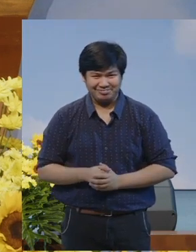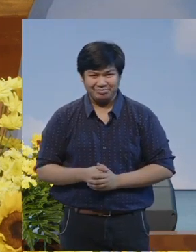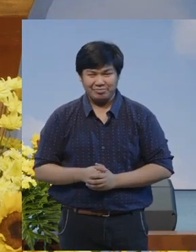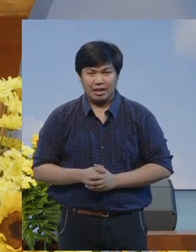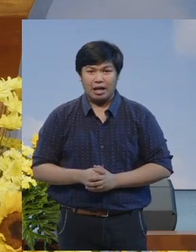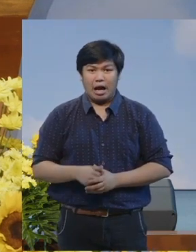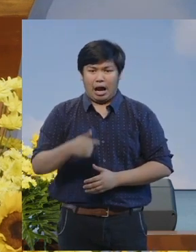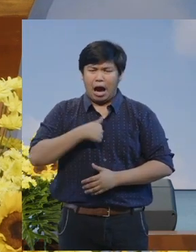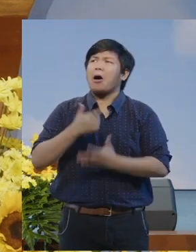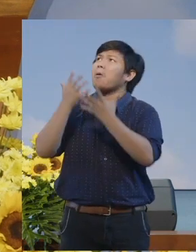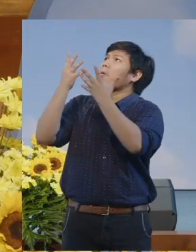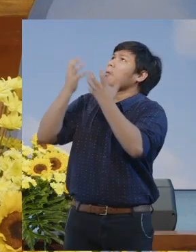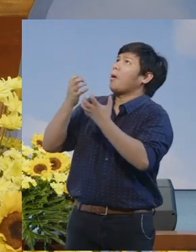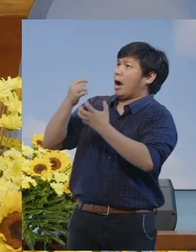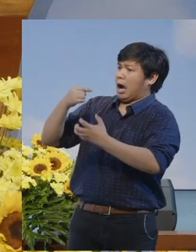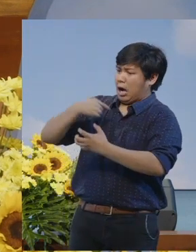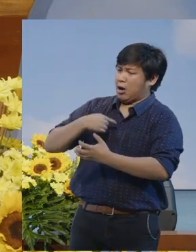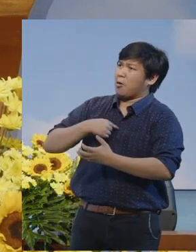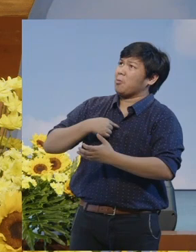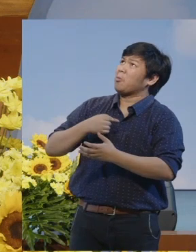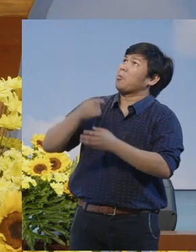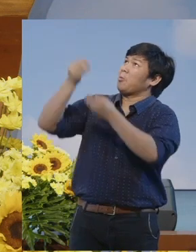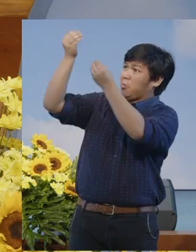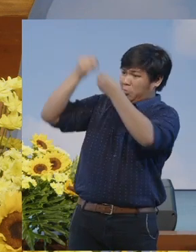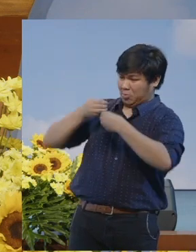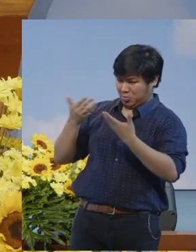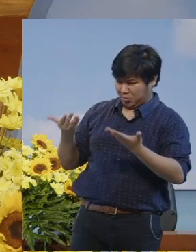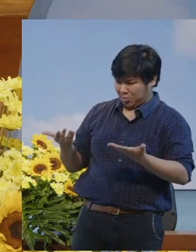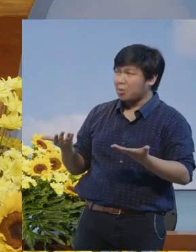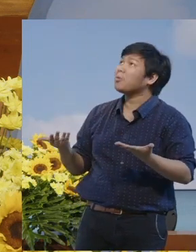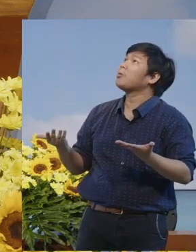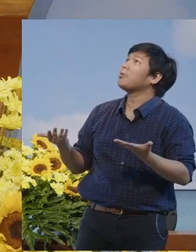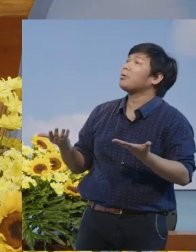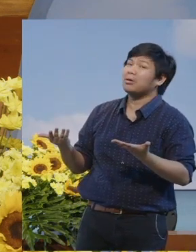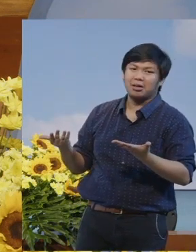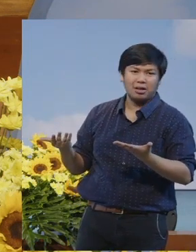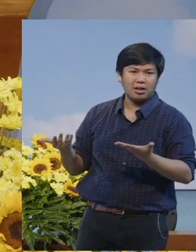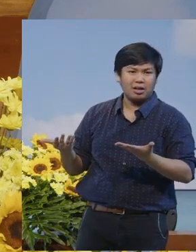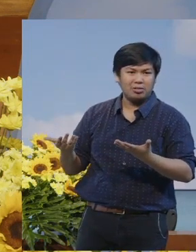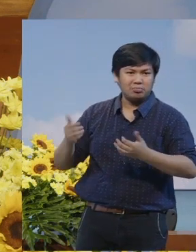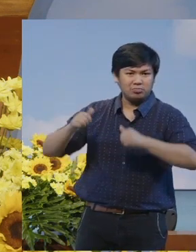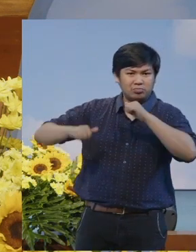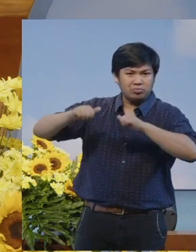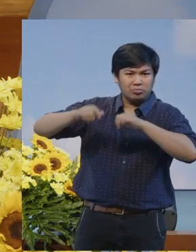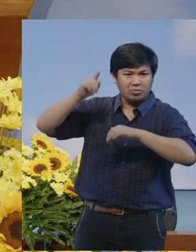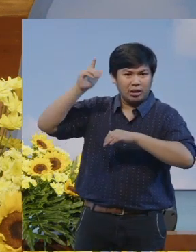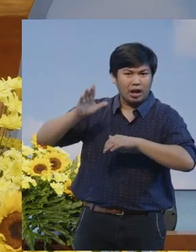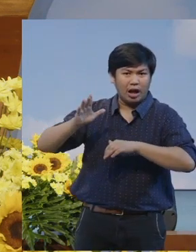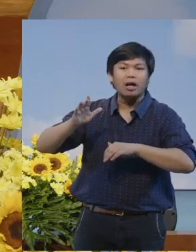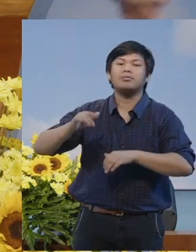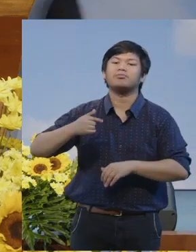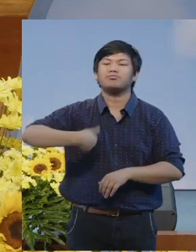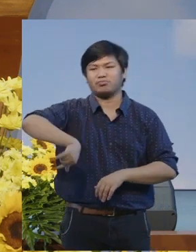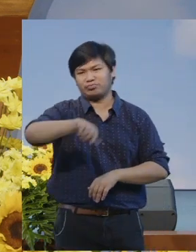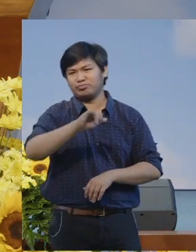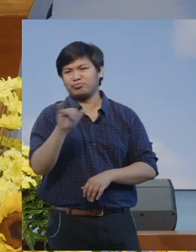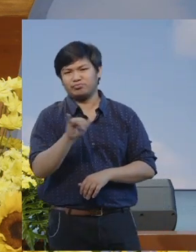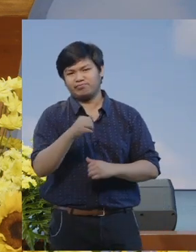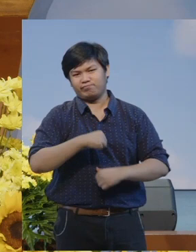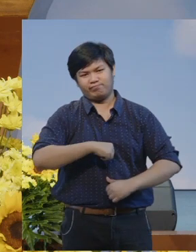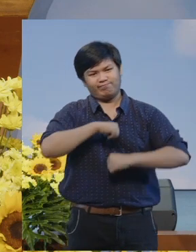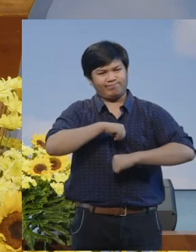Ang kagustuhan ko, Panginoon, ay ito. Ang ibinigay mo ay ito. Pareho po tayo ni